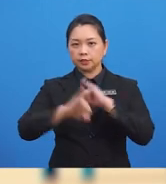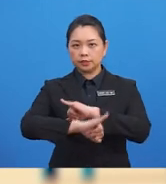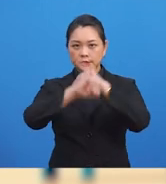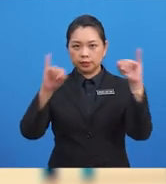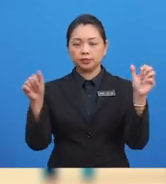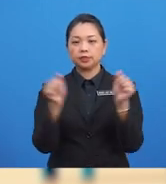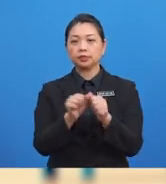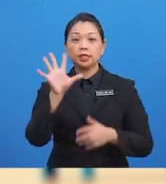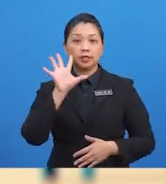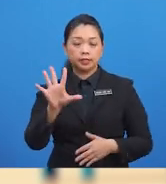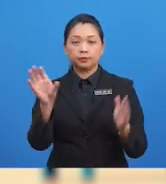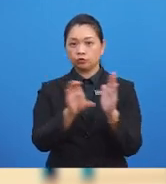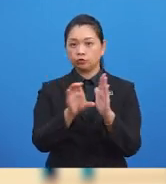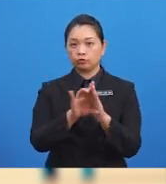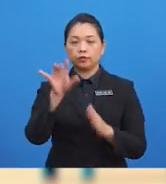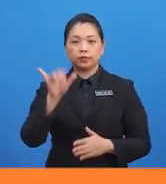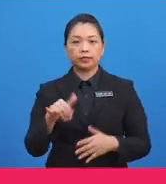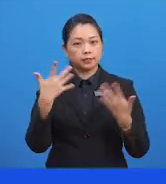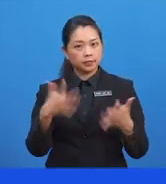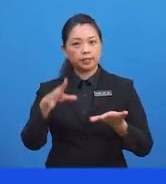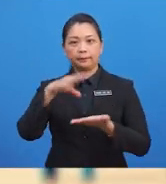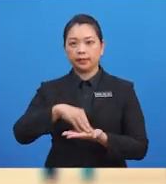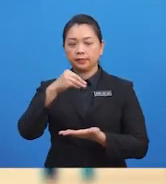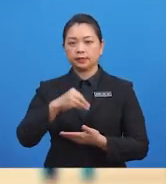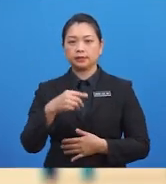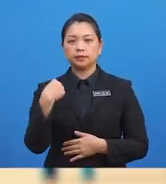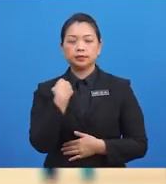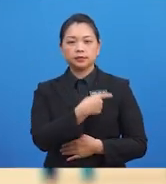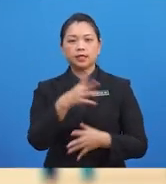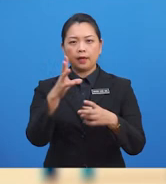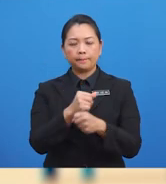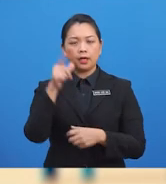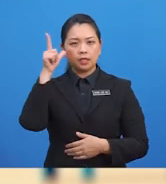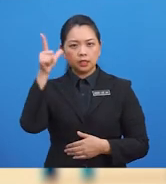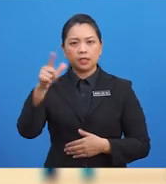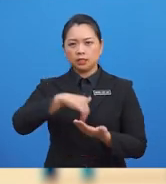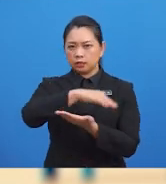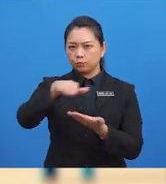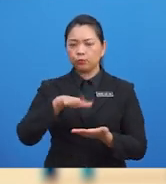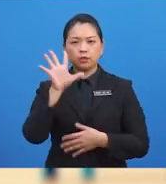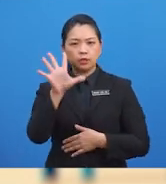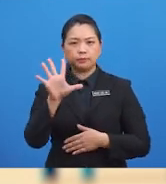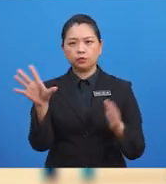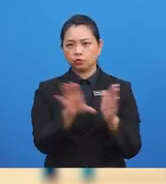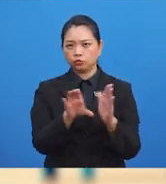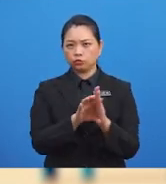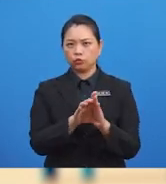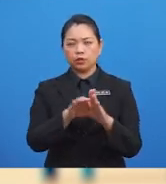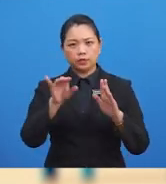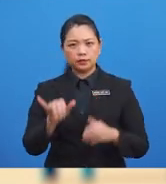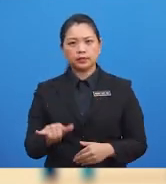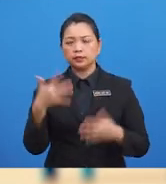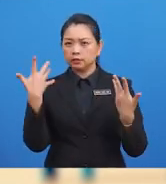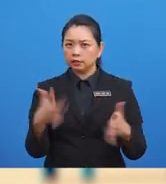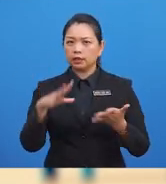dengan kelima-lima contoh yang telah kita pelajari. Kita dapat lihat kesemua lima contoh yang telah